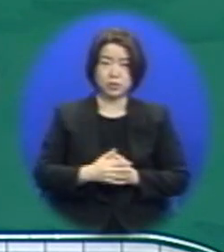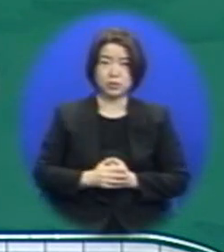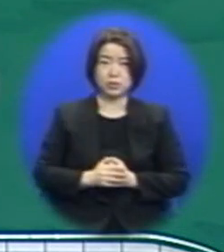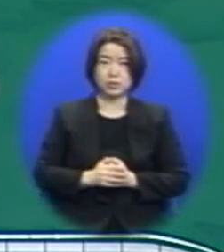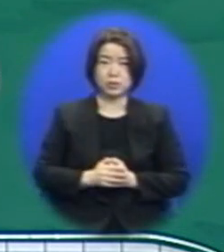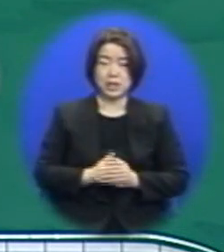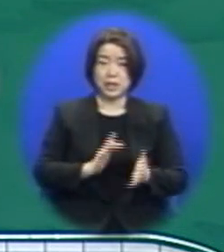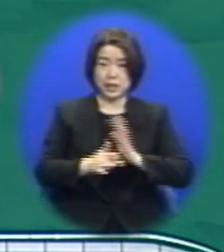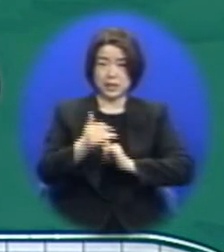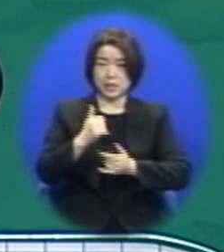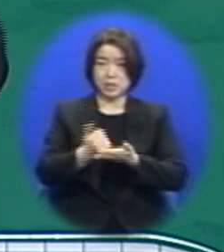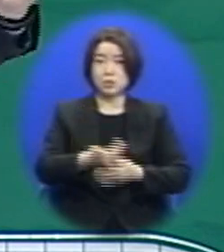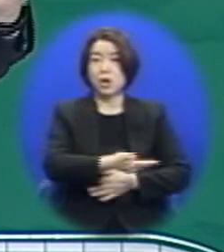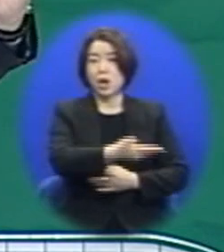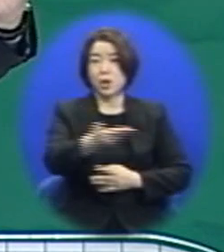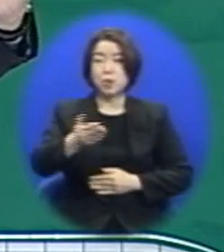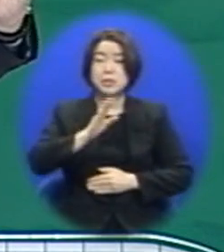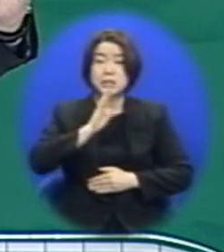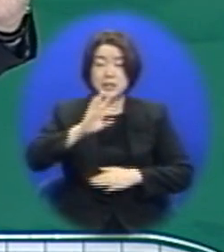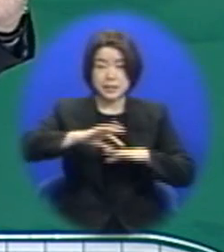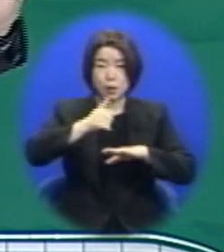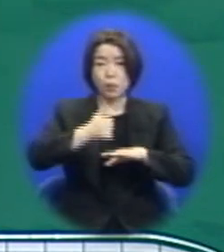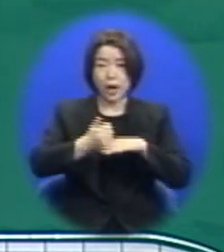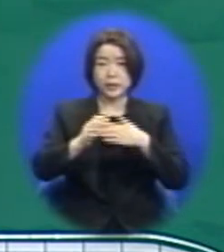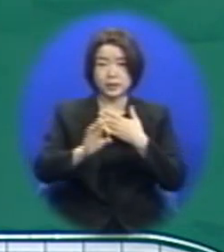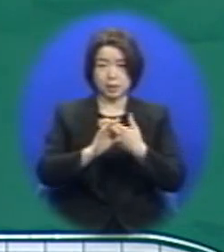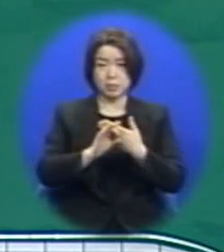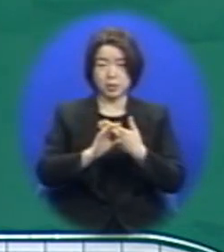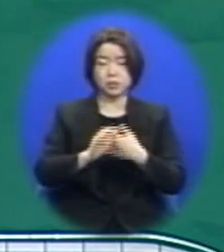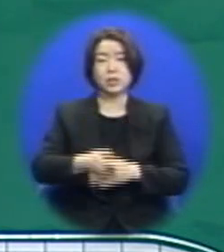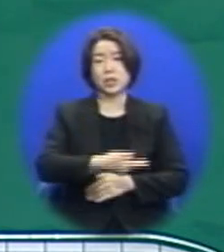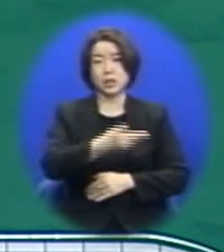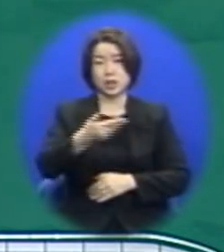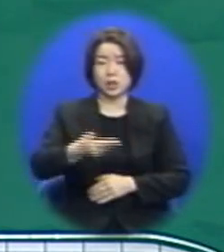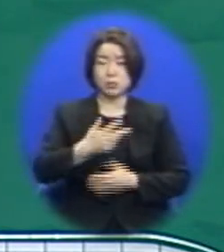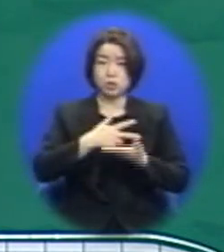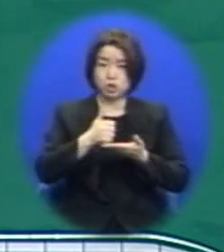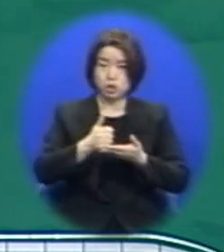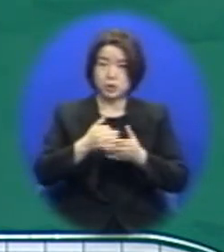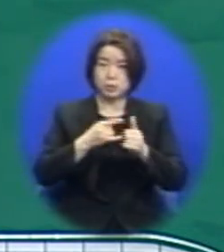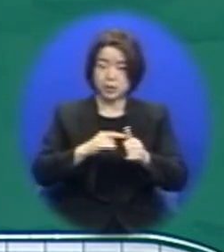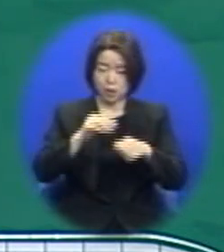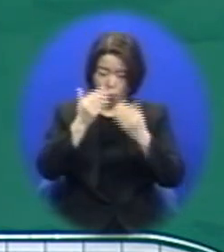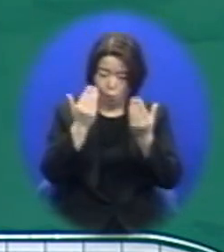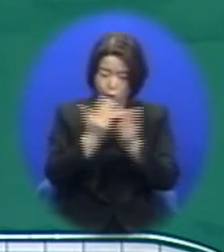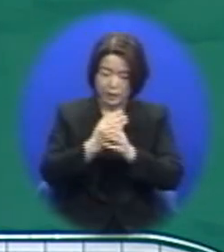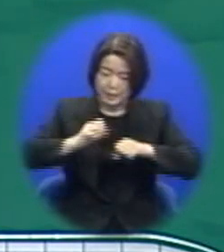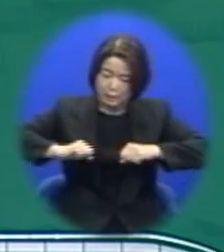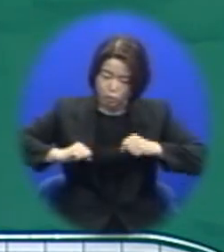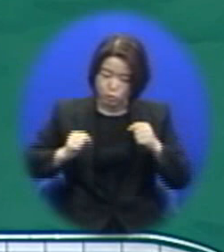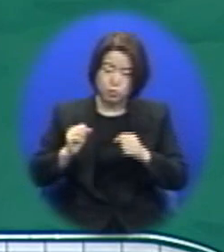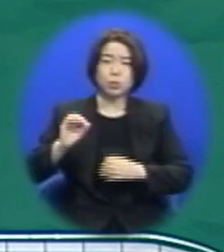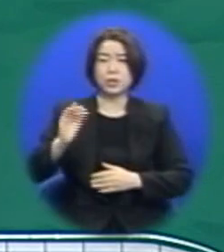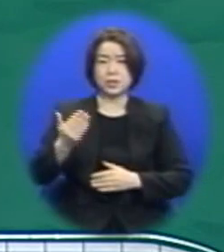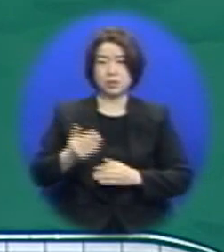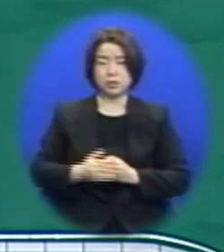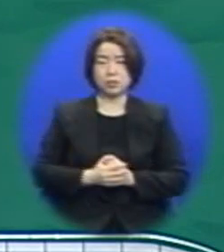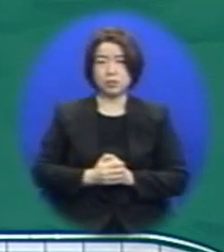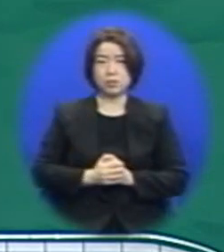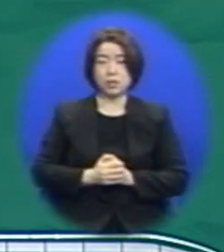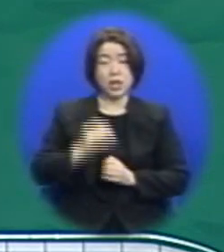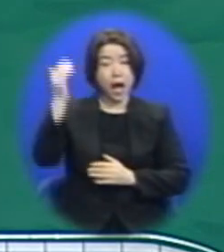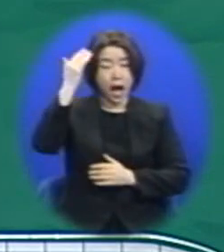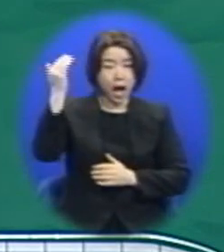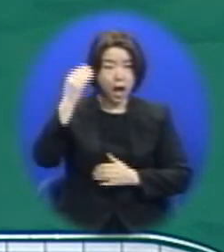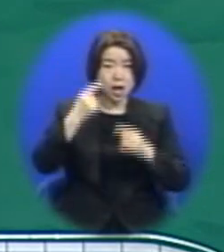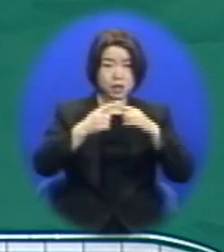여러분, 예수님이 여러분의 정말 왕이시라면 여러분은 주님께 완전히 순종하는 자여야 합니다.